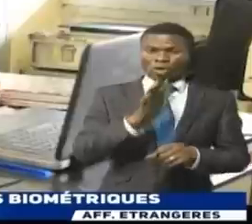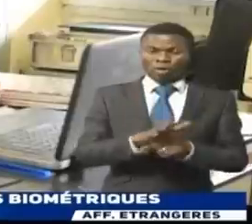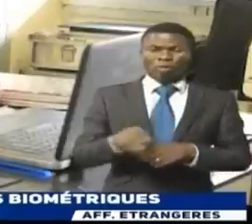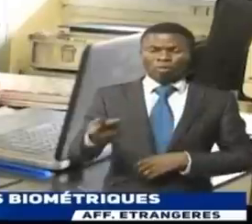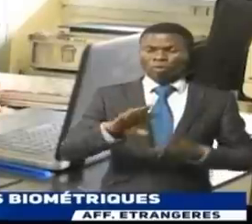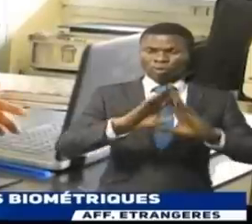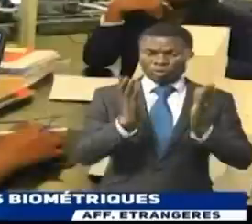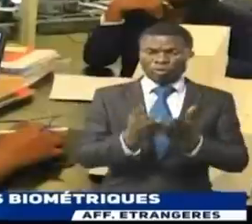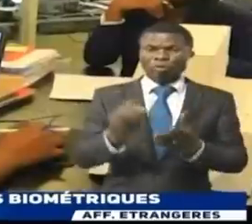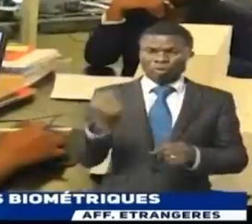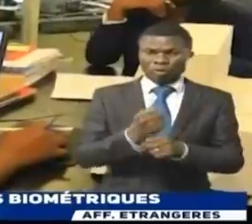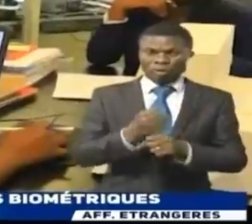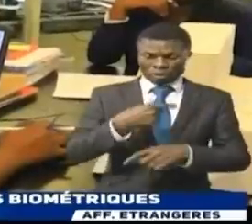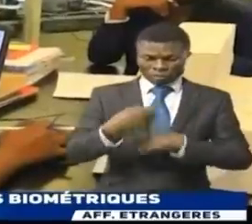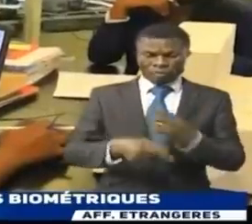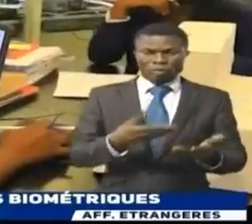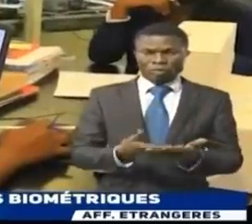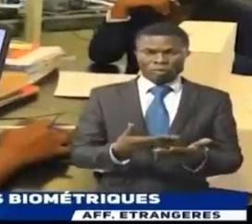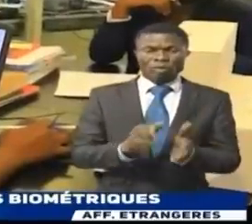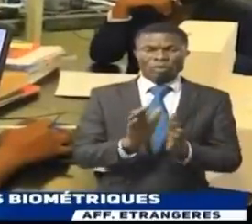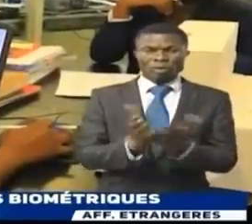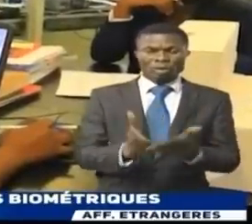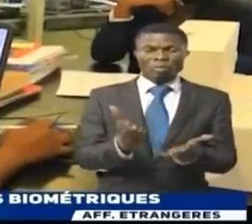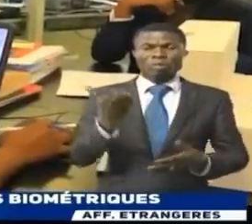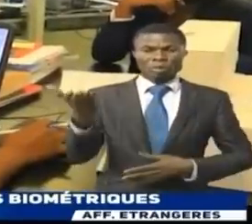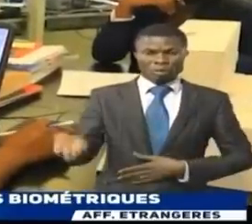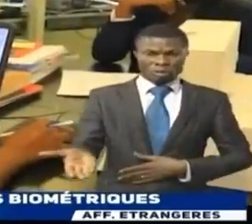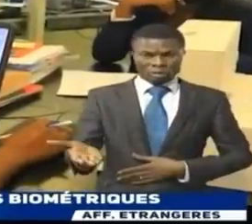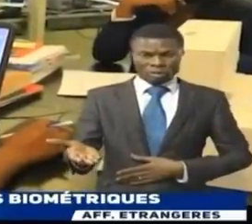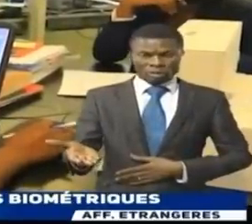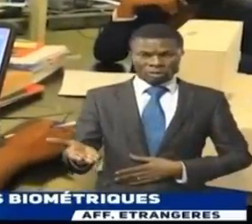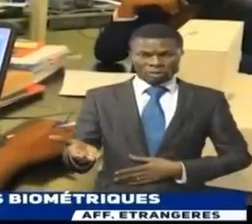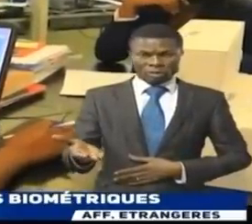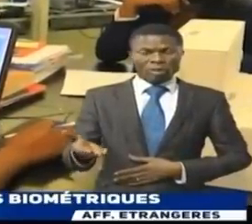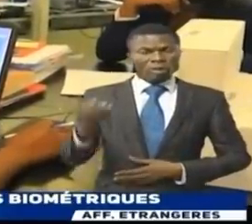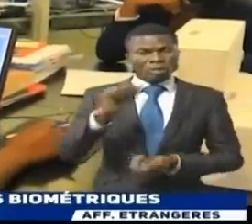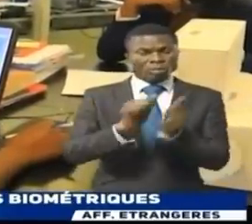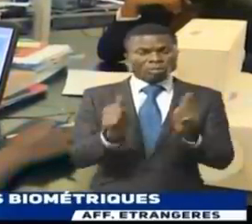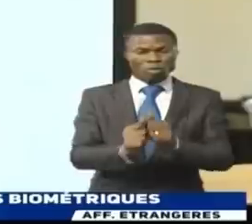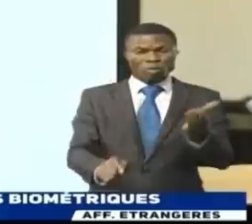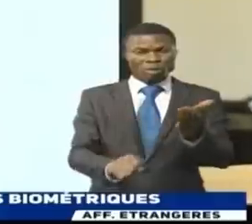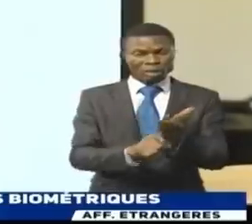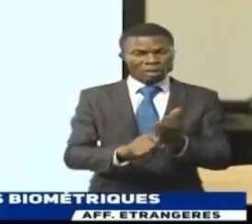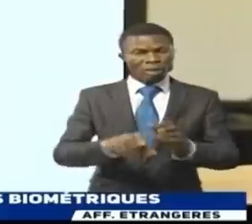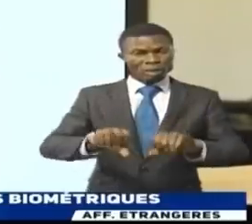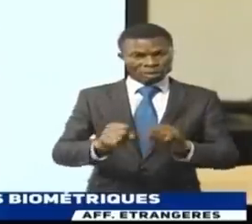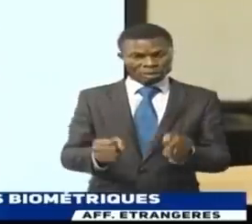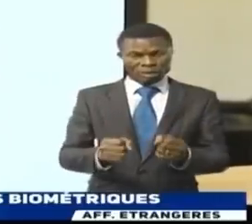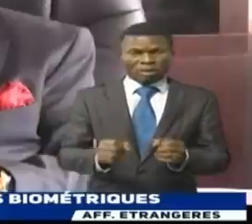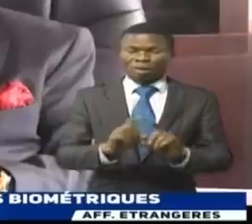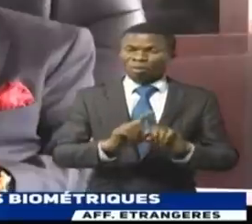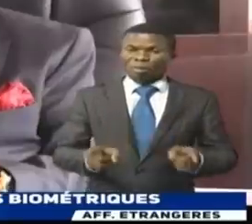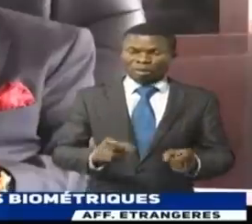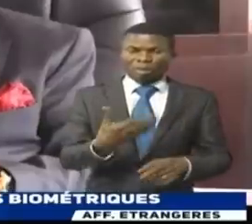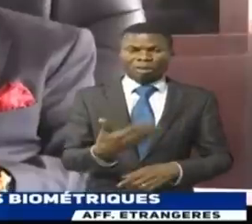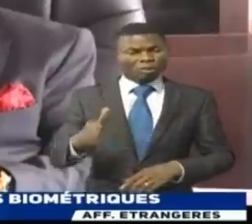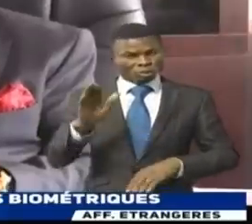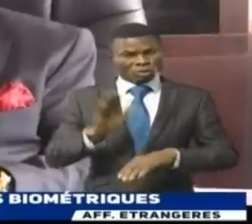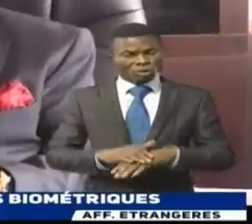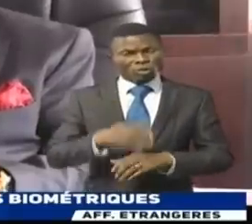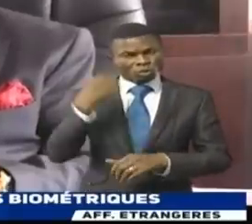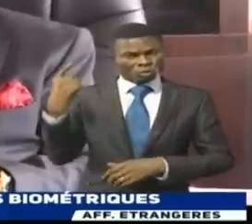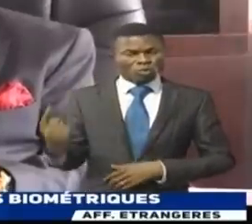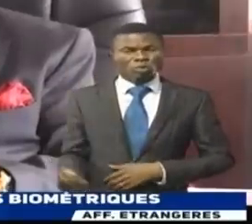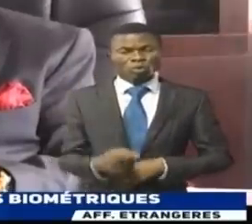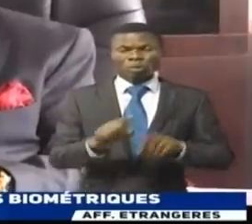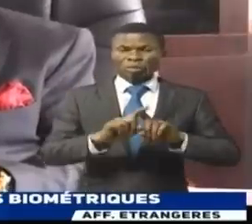toutes les activités ont repris. Les passeports sont là, c'était pour des raisons techniques Bon, ça, ce sont des choses qui arrivent de temps en temps,